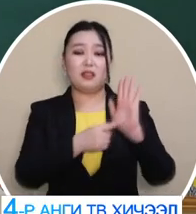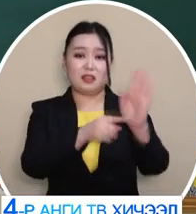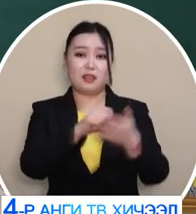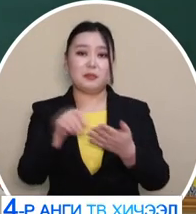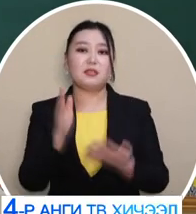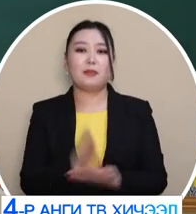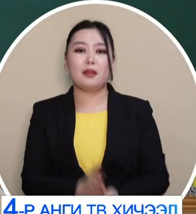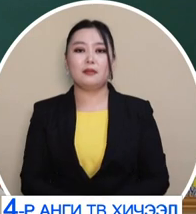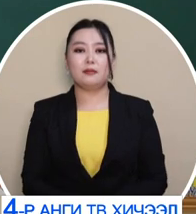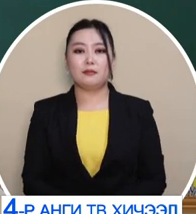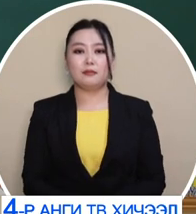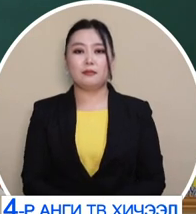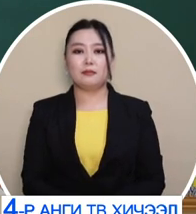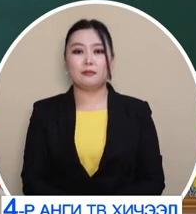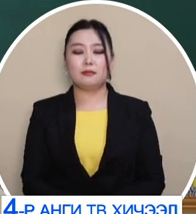бичжээ.